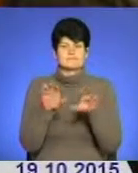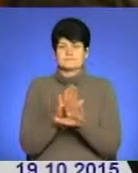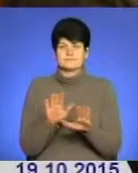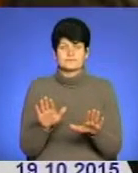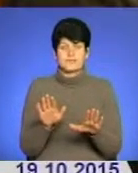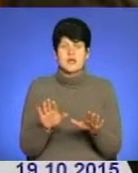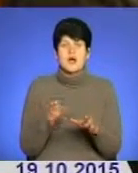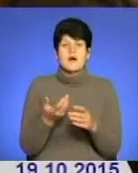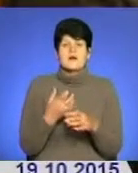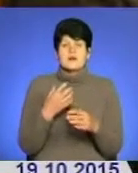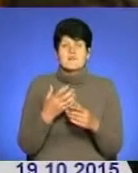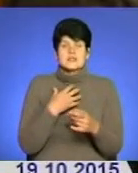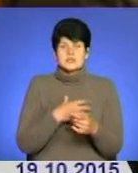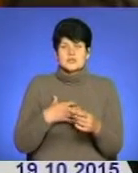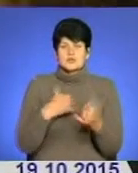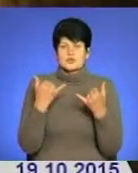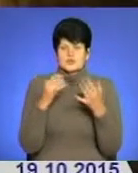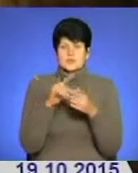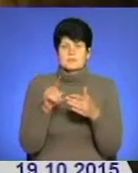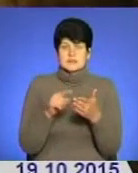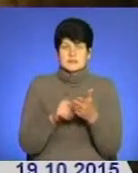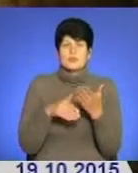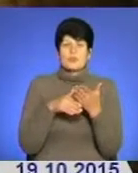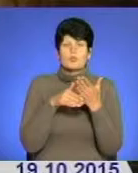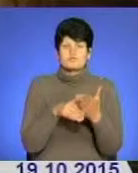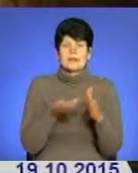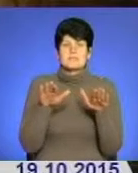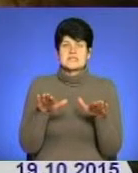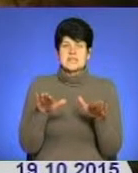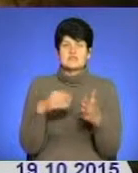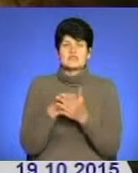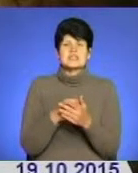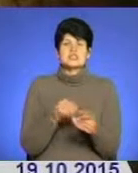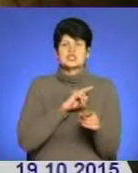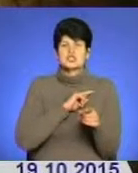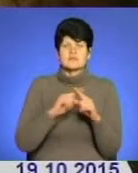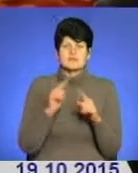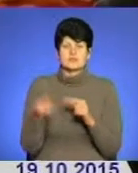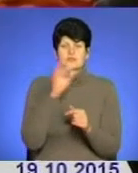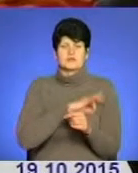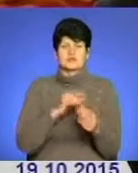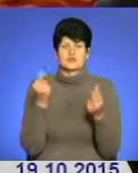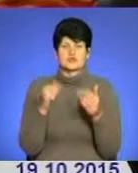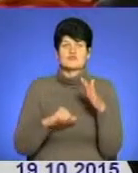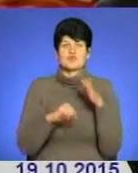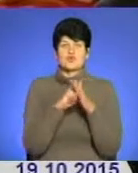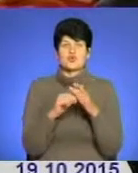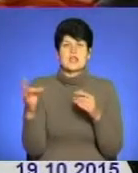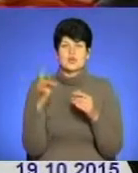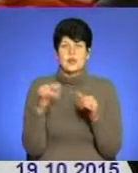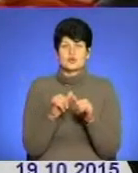ж найважливіше з поточних питань на сьогодні – допомогти місцевим бюджетам швидко освоїти кошти з Фонду регіонального